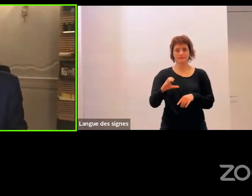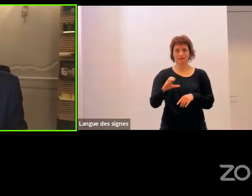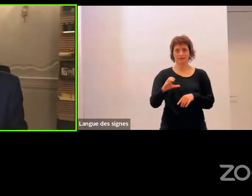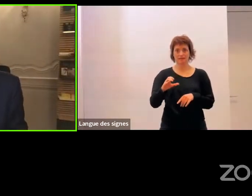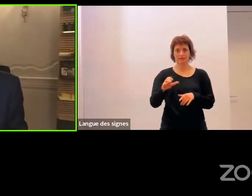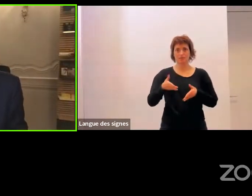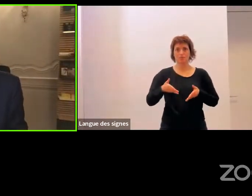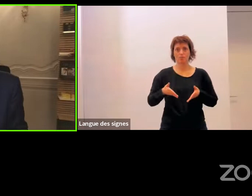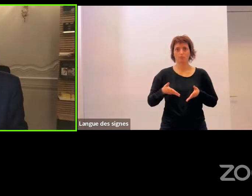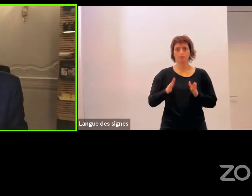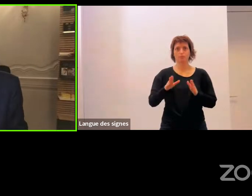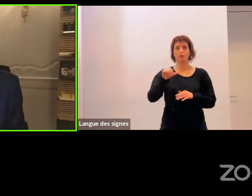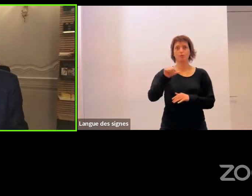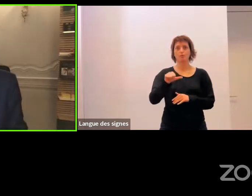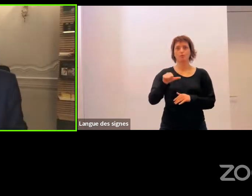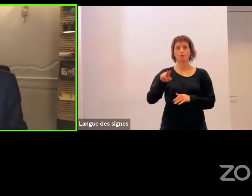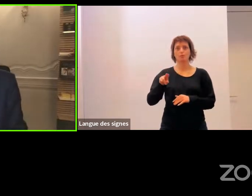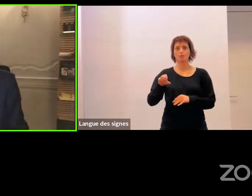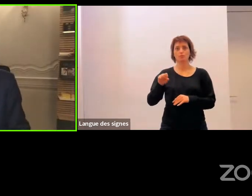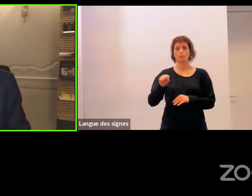Austrasie.